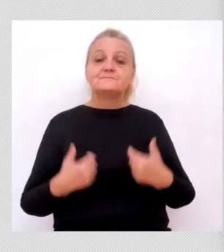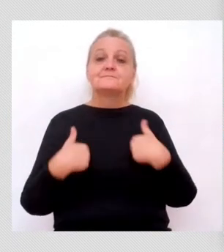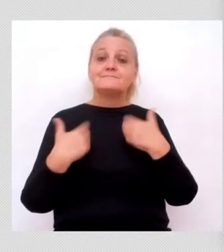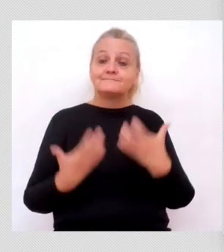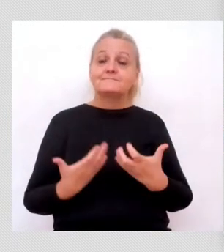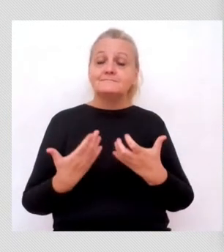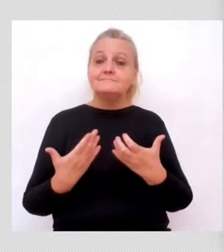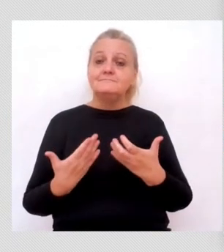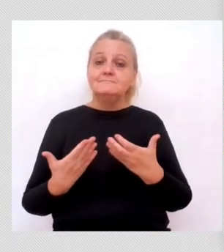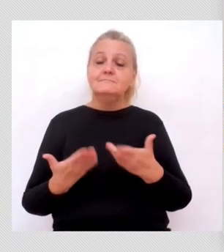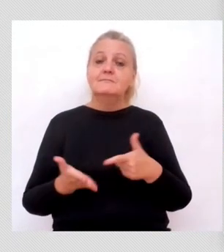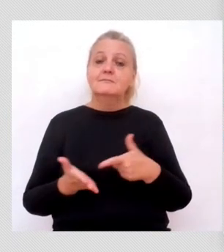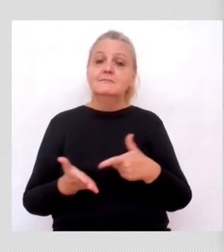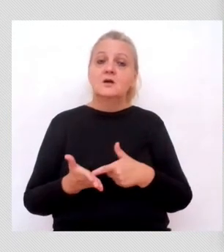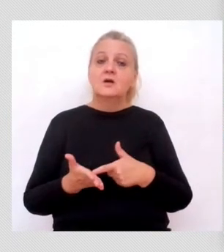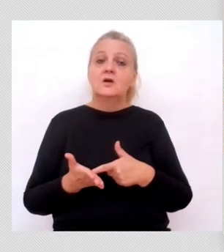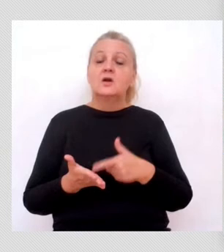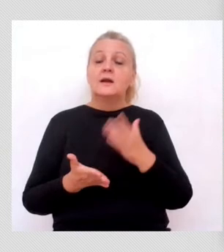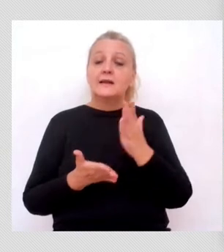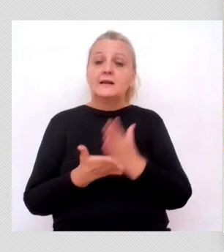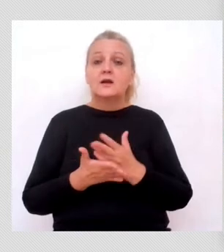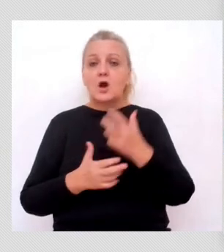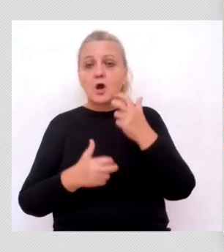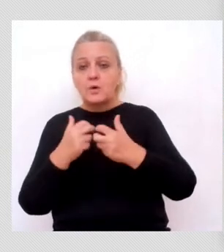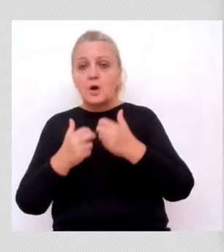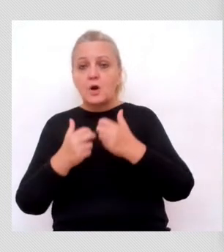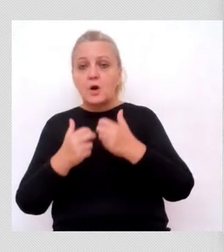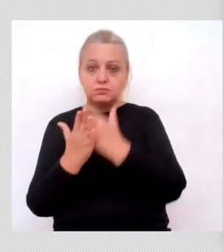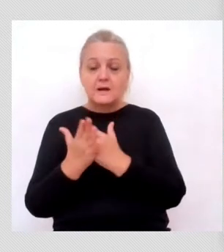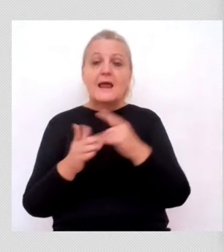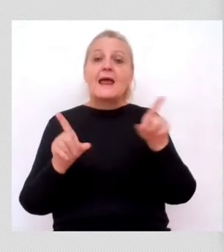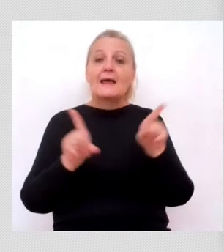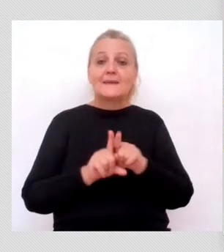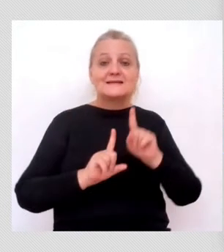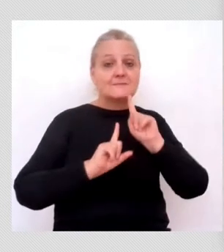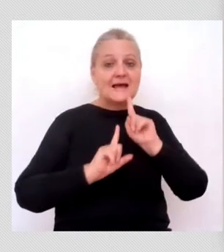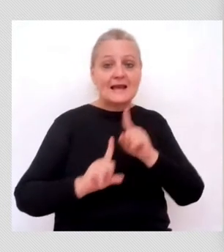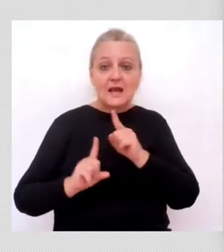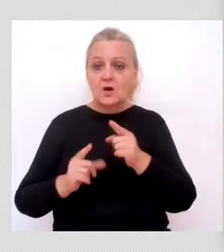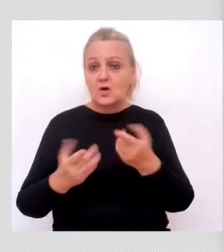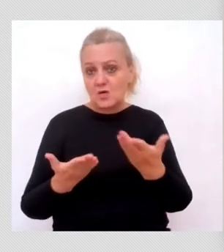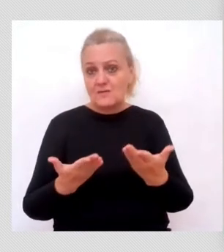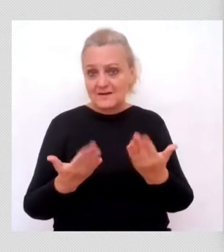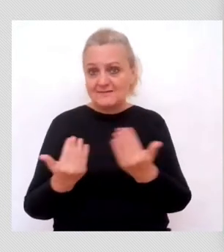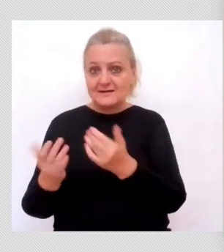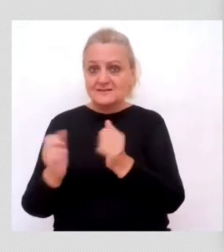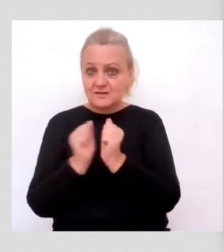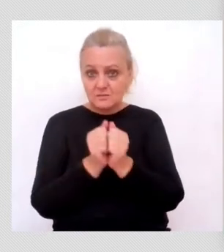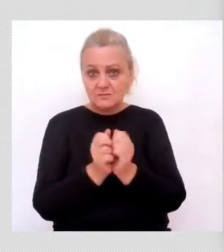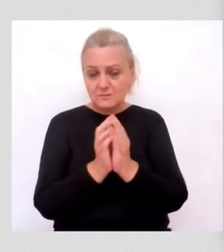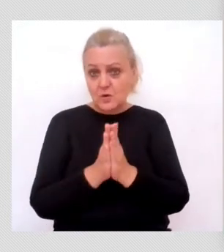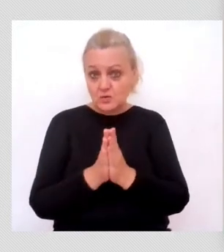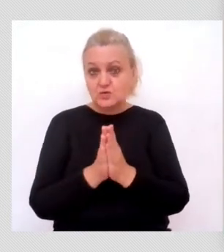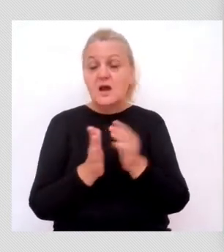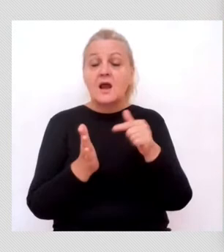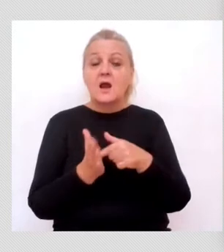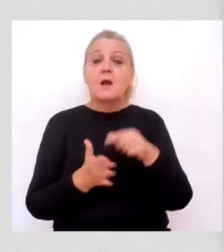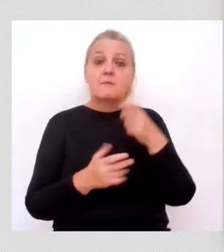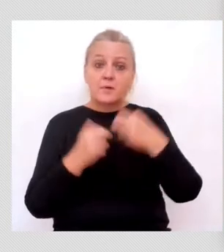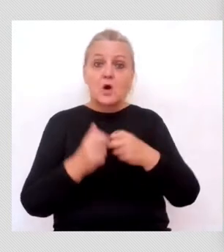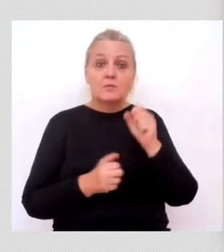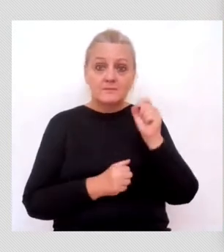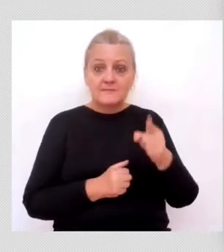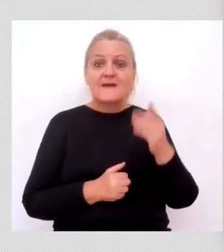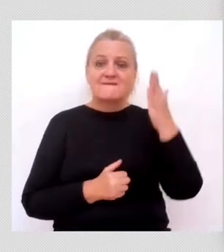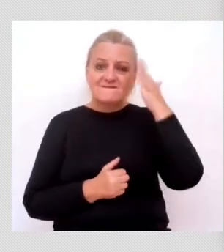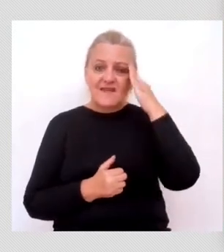jednak wyjść z pewną, nie tylko z mapowaniem problemów, ale i rekomendacjami. Więc problem meta mamy zarysowany i granice,